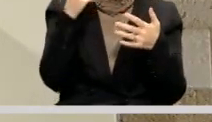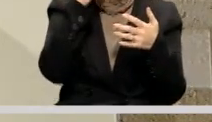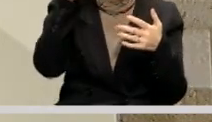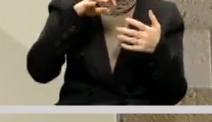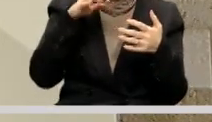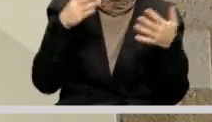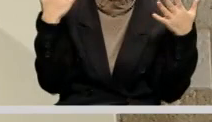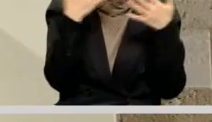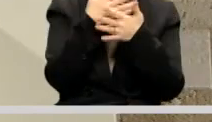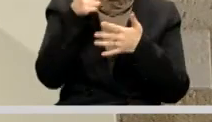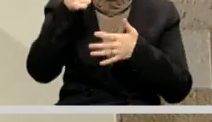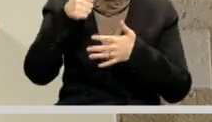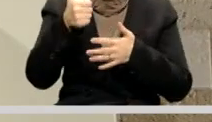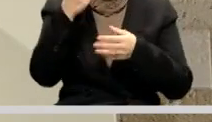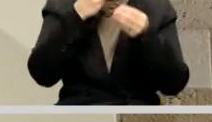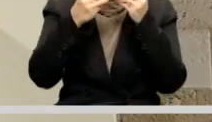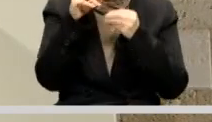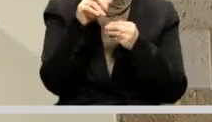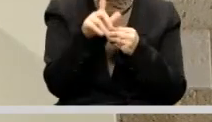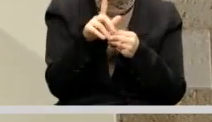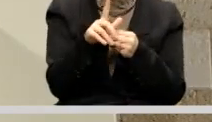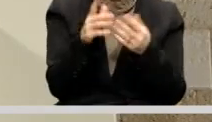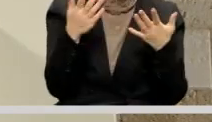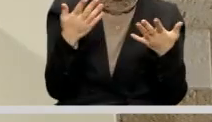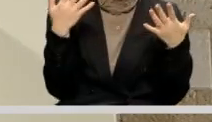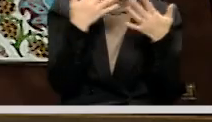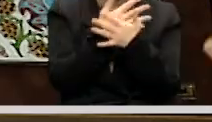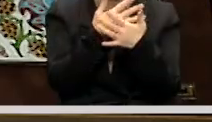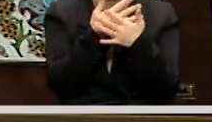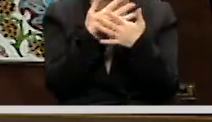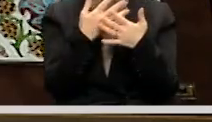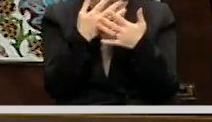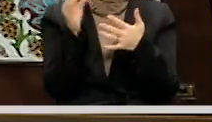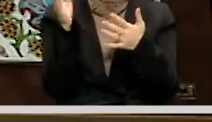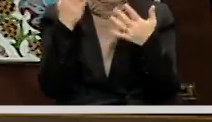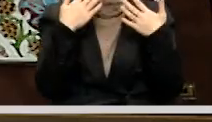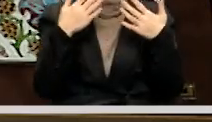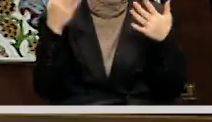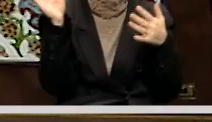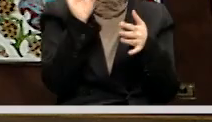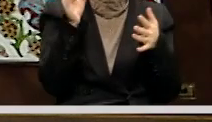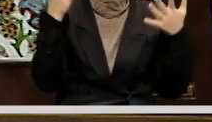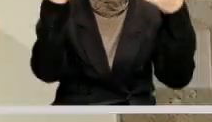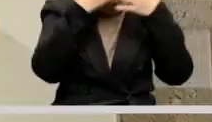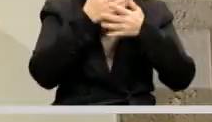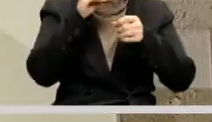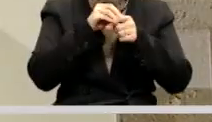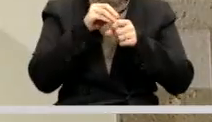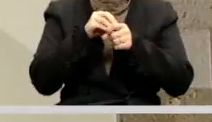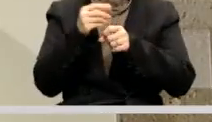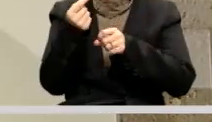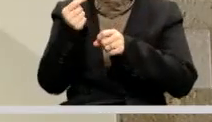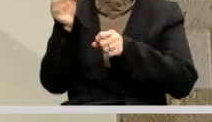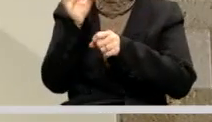havanın kararmasıyla beraber hepimizin üzerine bir uyku hali modu geliyor. Hali geliyor. Bazı insanlarda da bu tam tersi